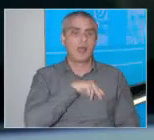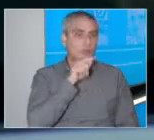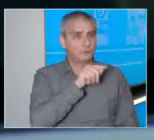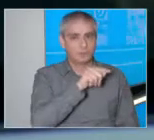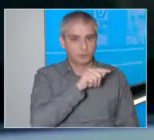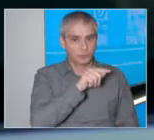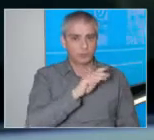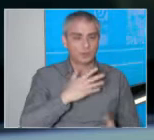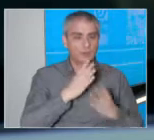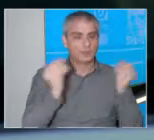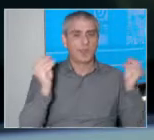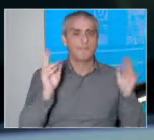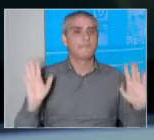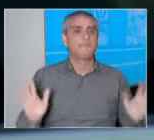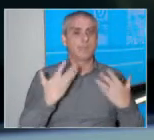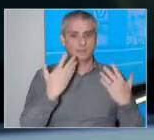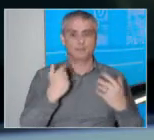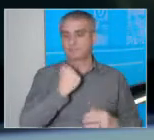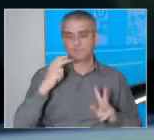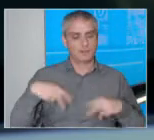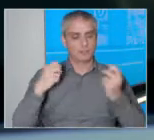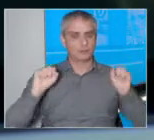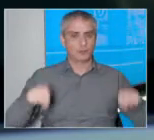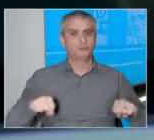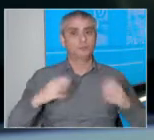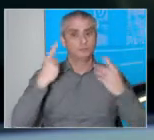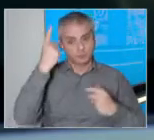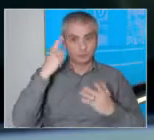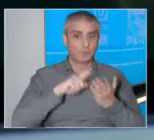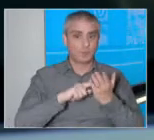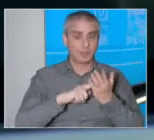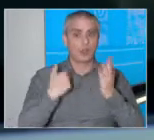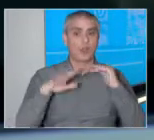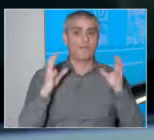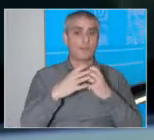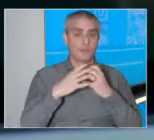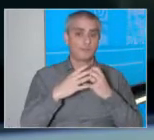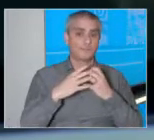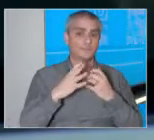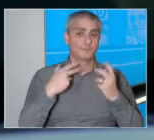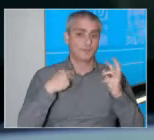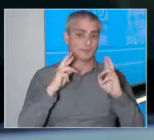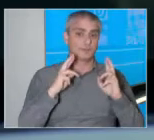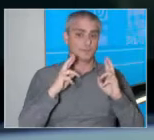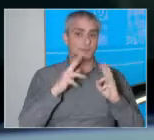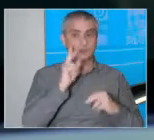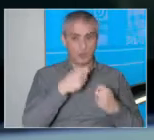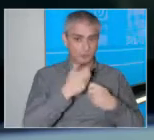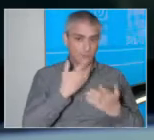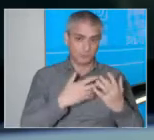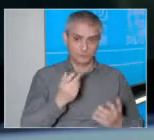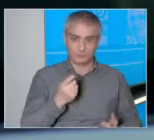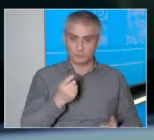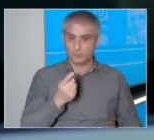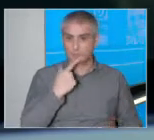הזו, תעבור מן העולם הכי מהר, הימין יחזור לשלטון בעזרת השם, כיוון שהוא הרוב בעם. אילת שקד. אני מאוד מקווה... שתף איתה פעולה. בשום פנים...